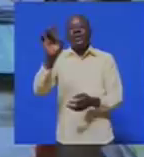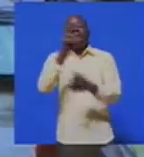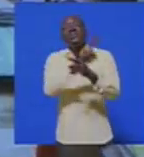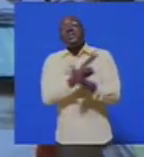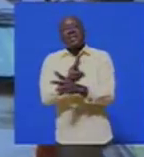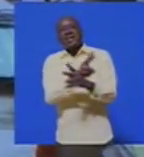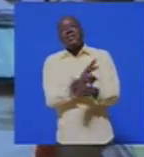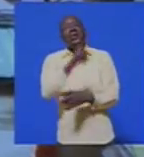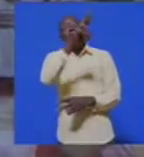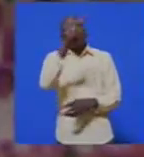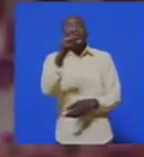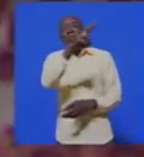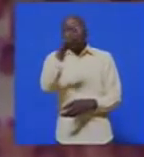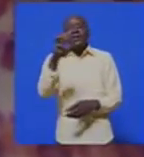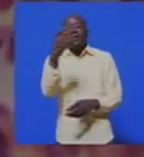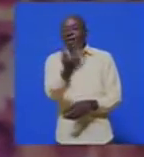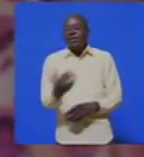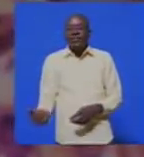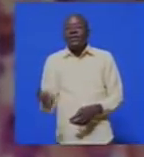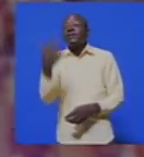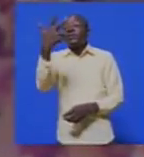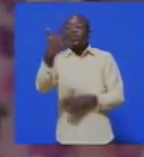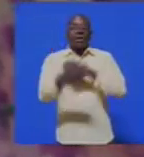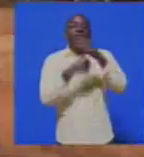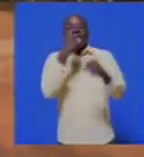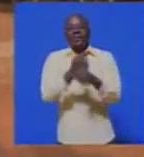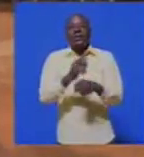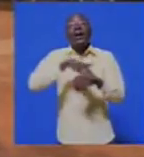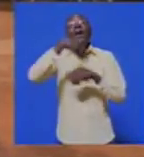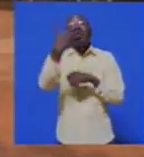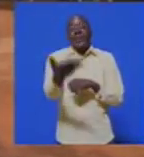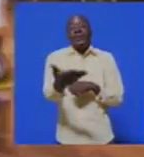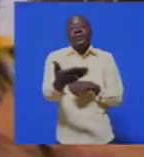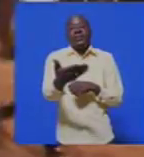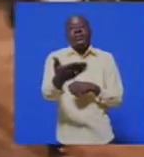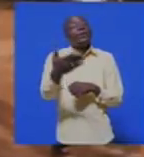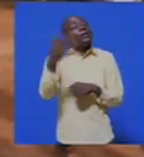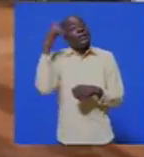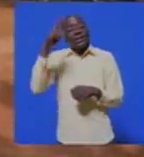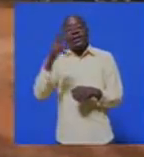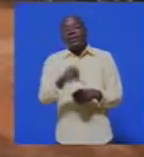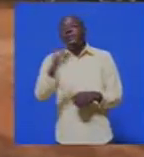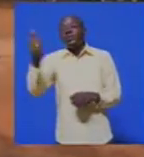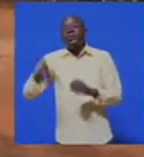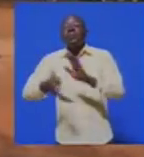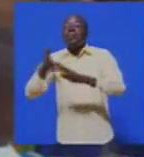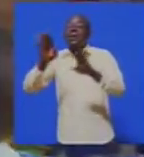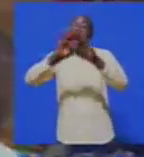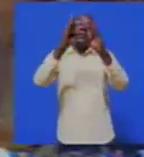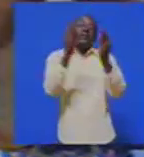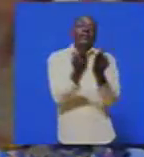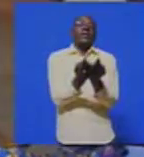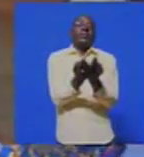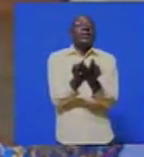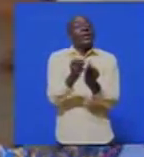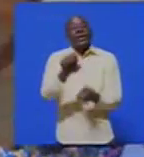200 enfants jusqu'à l'âge de 3 ans. Après cet âge, les uns sont préparés à retourner en famille et les autres